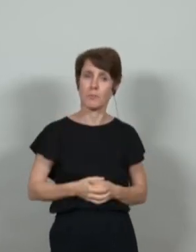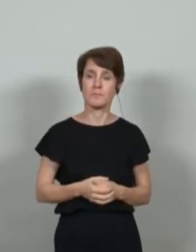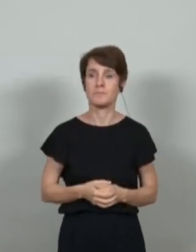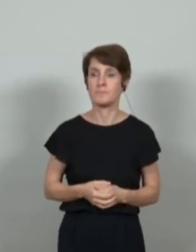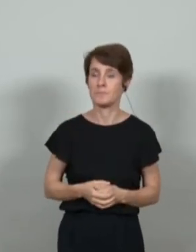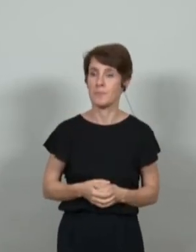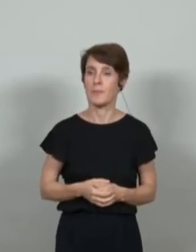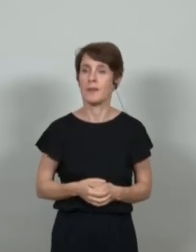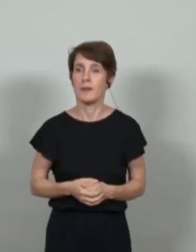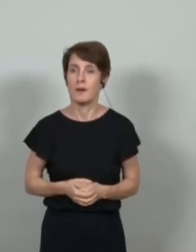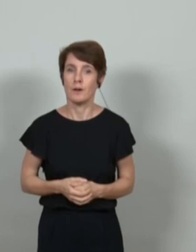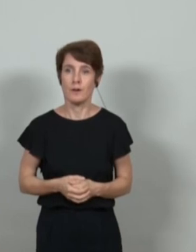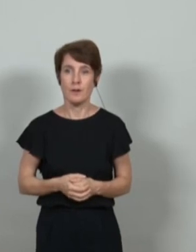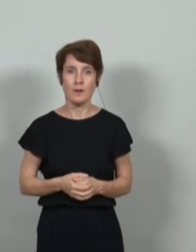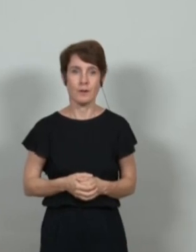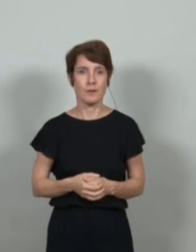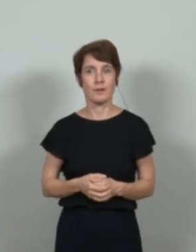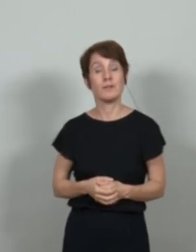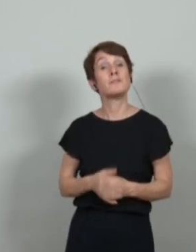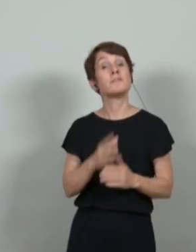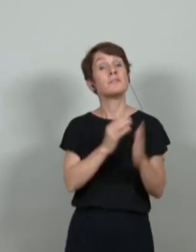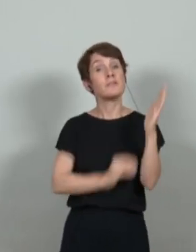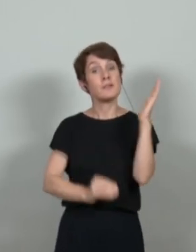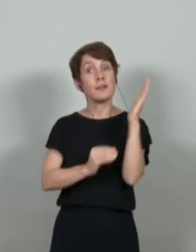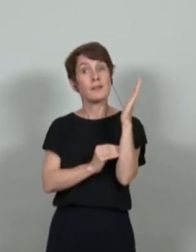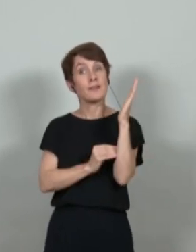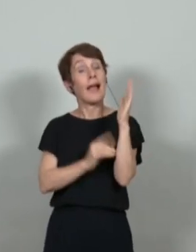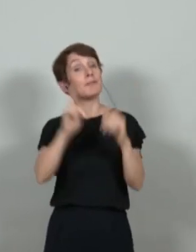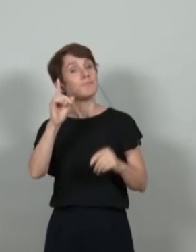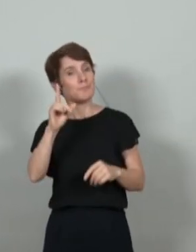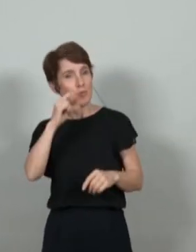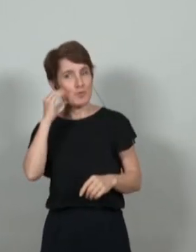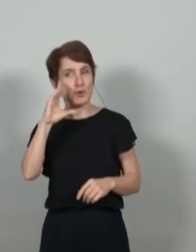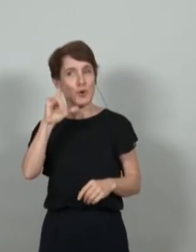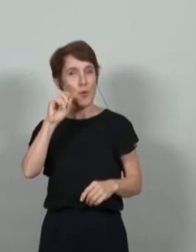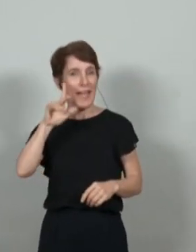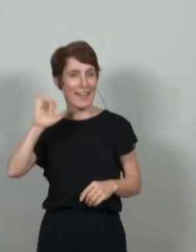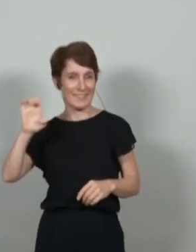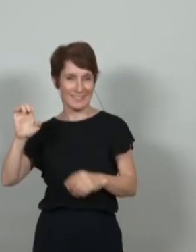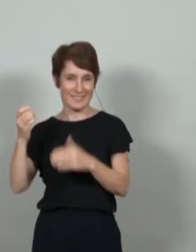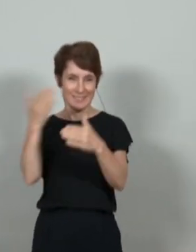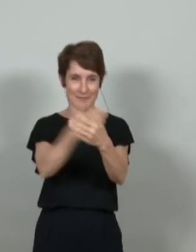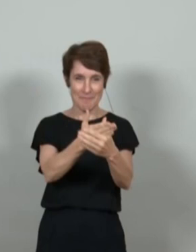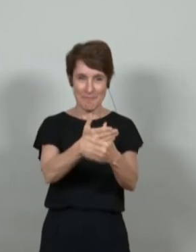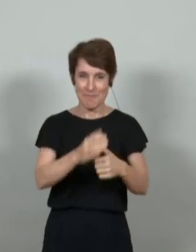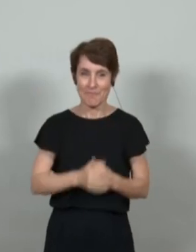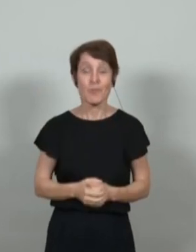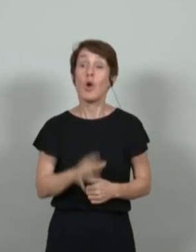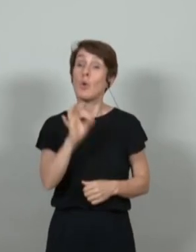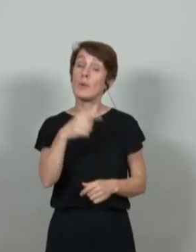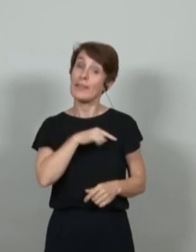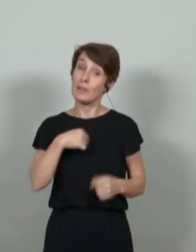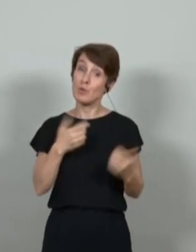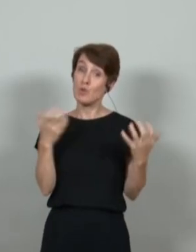donc je mets on voit l'amendement monsieur clouaire si beaucoup Monsieur le Maire on voudrait faire un amendement